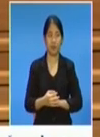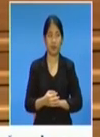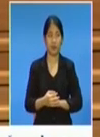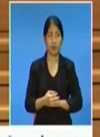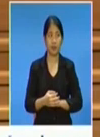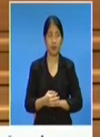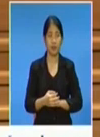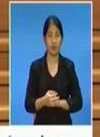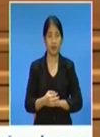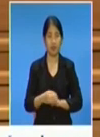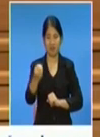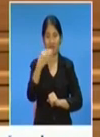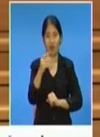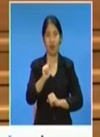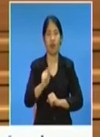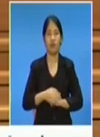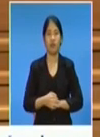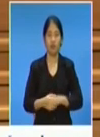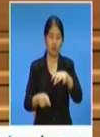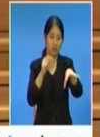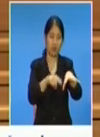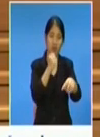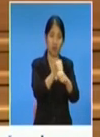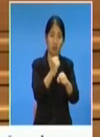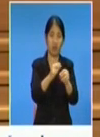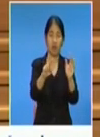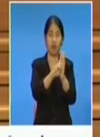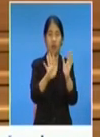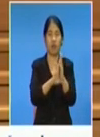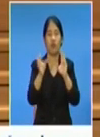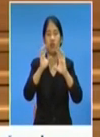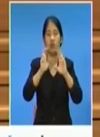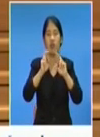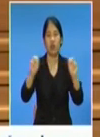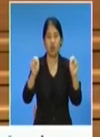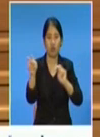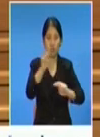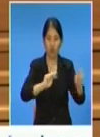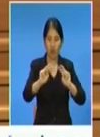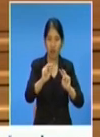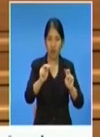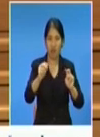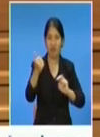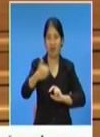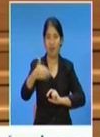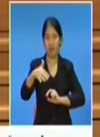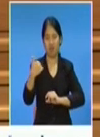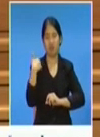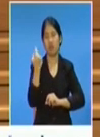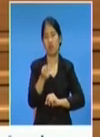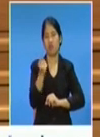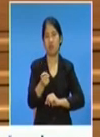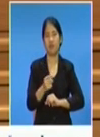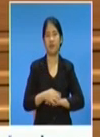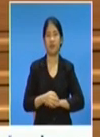บอกว่าตัวเองเป็นองค์กรอิสระระเบียบสำนักนายกจึงไม่ควบคุมถึงเพราะตัวเองเป็นองค์กรอิสระมีอยู่จริงครับ